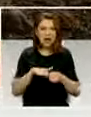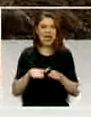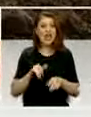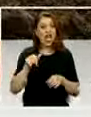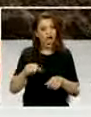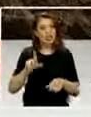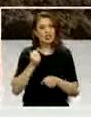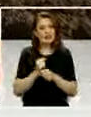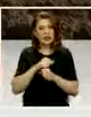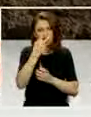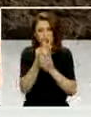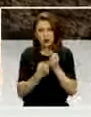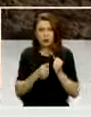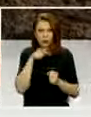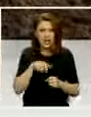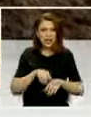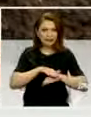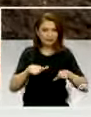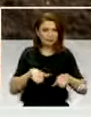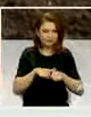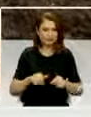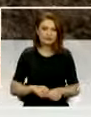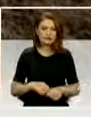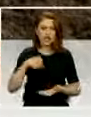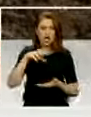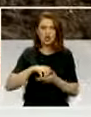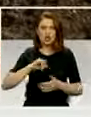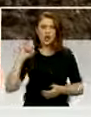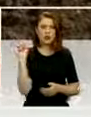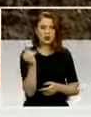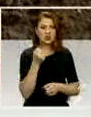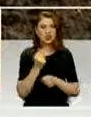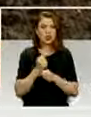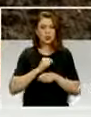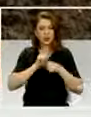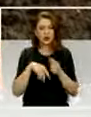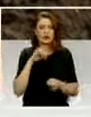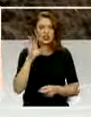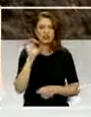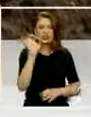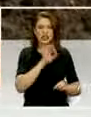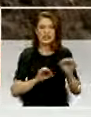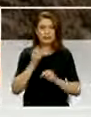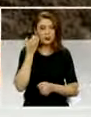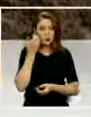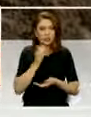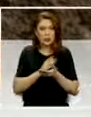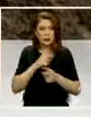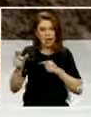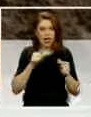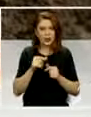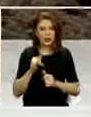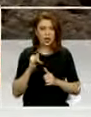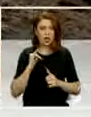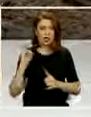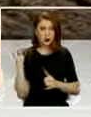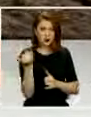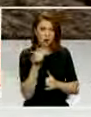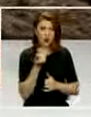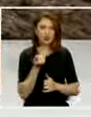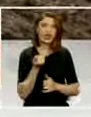putea face scufundări. Zonele turistice, acolo se va lucra după 15 septembrie, după ce vor pleca turiștii, iar operatorii își